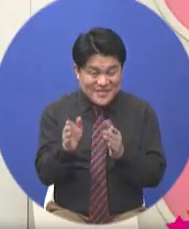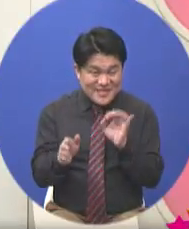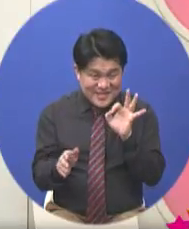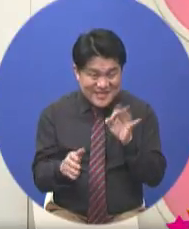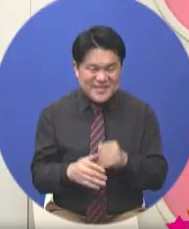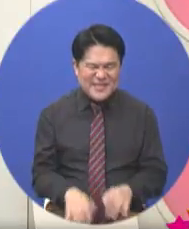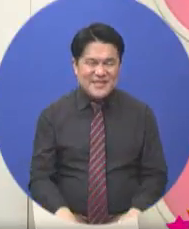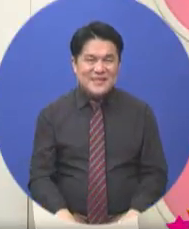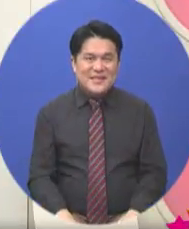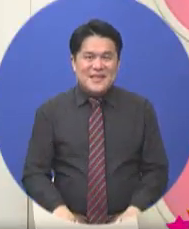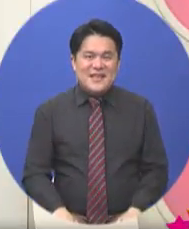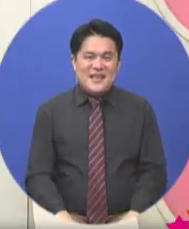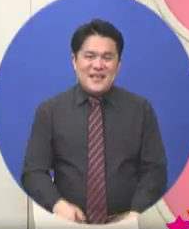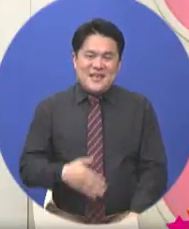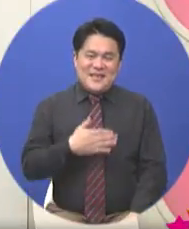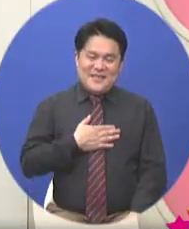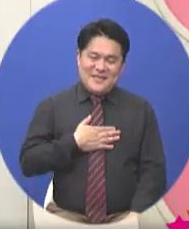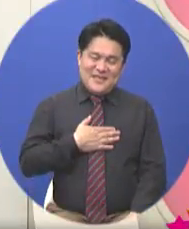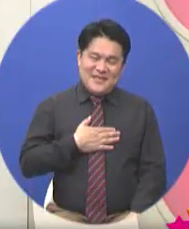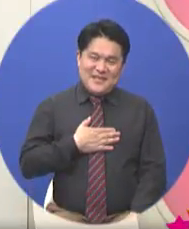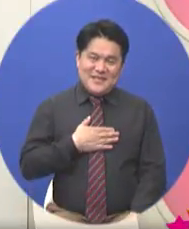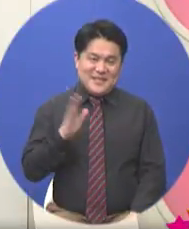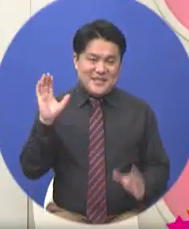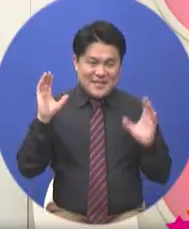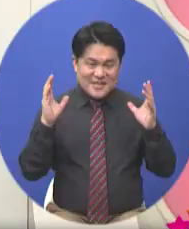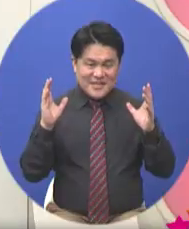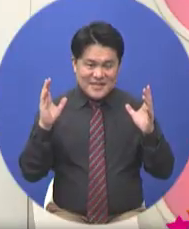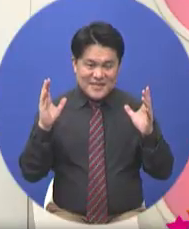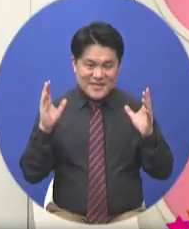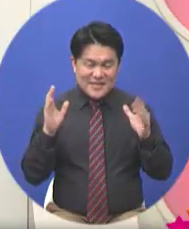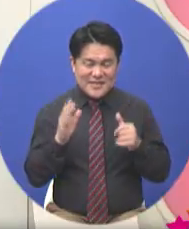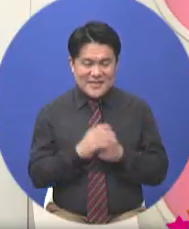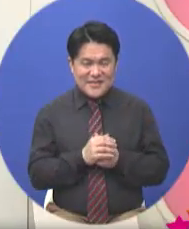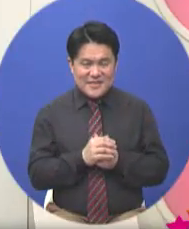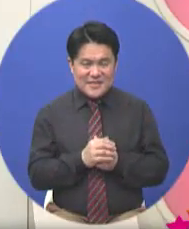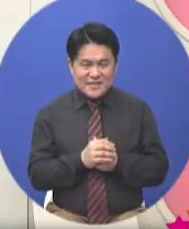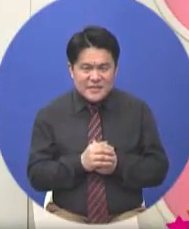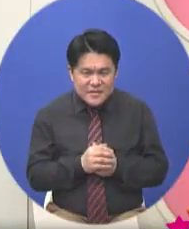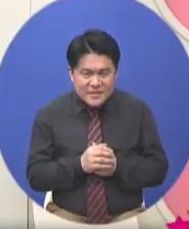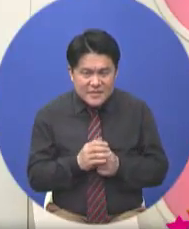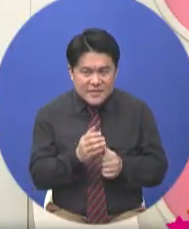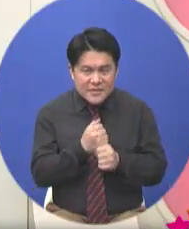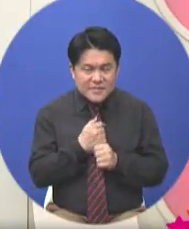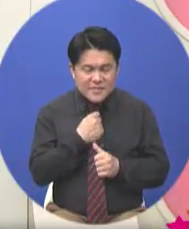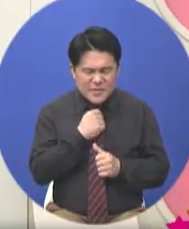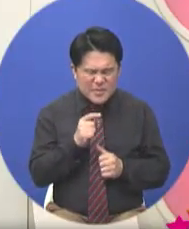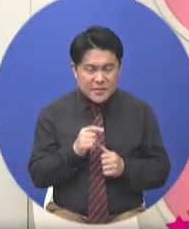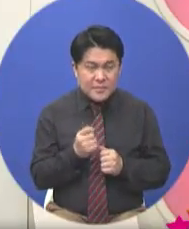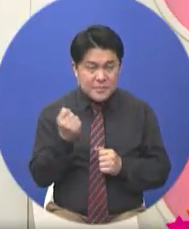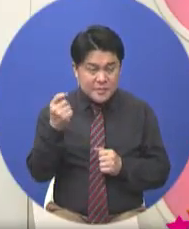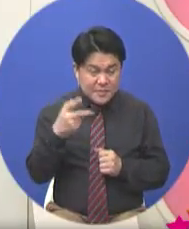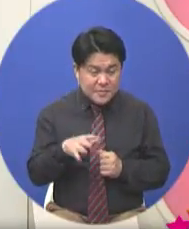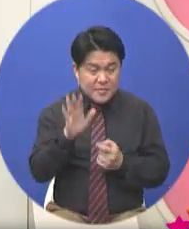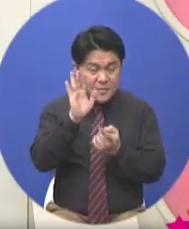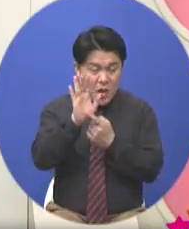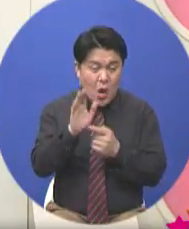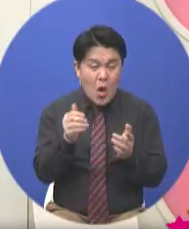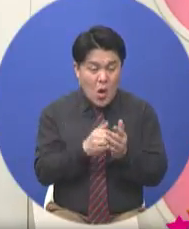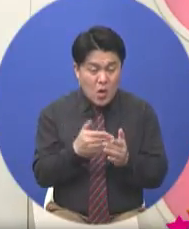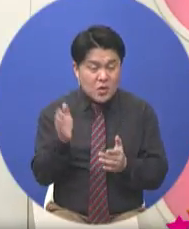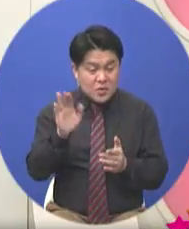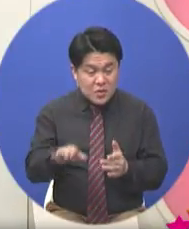준비할게요. 저는 애들을 찾고 싶어서요. 네. 몇 번 이렇게 방송을 했는데